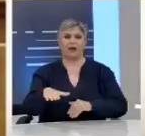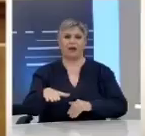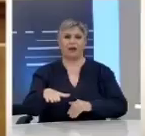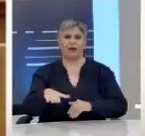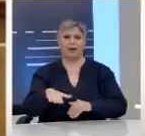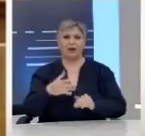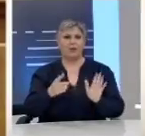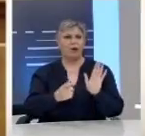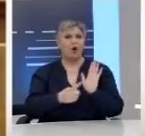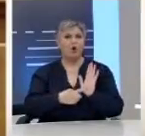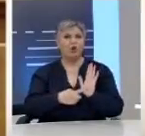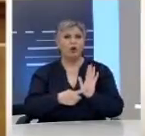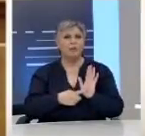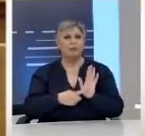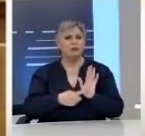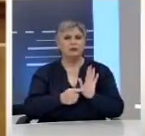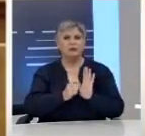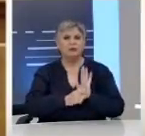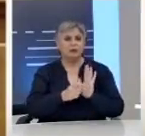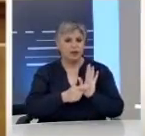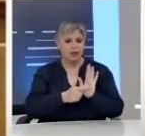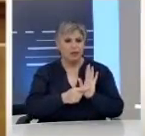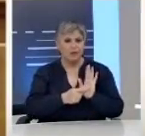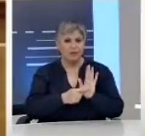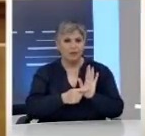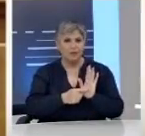λέει κάτι άλλο, ότι υπάρχει απαγόρευση